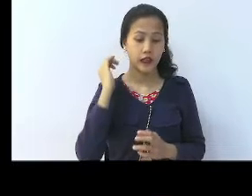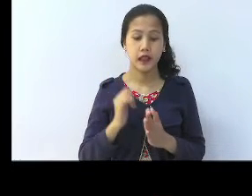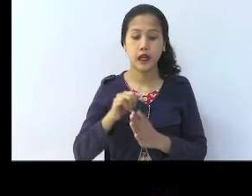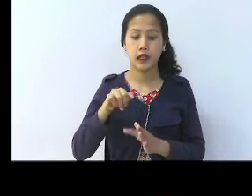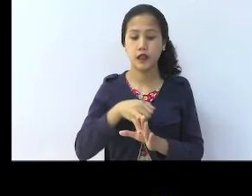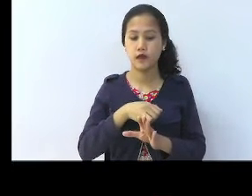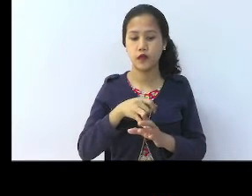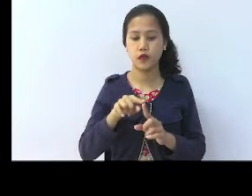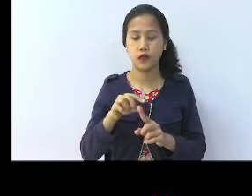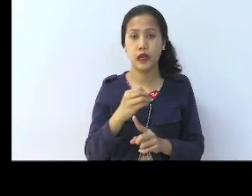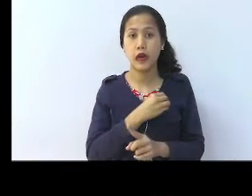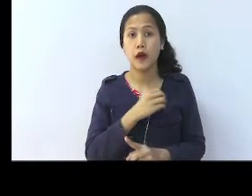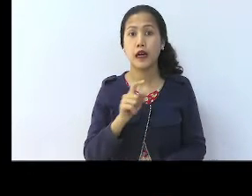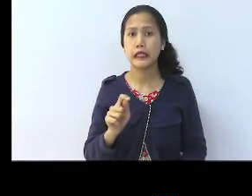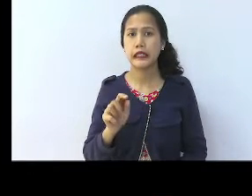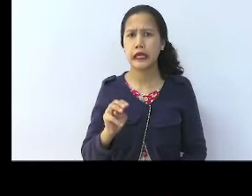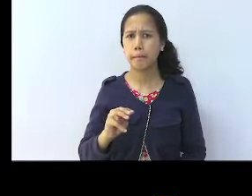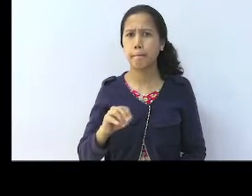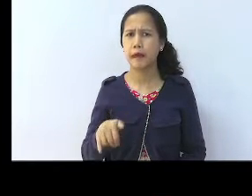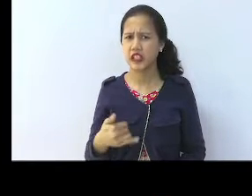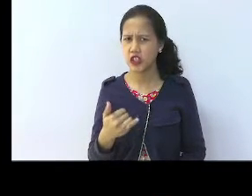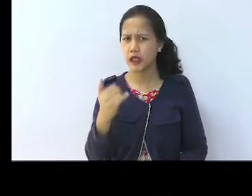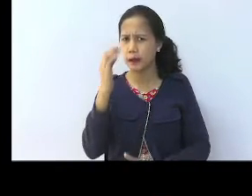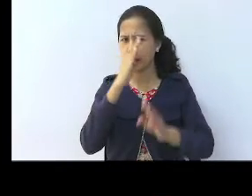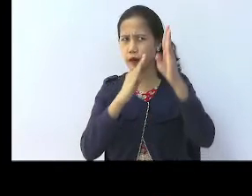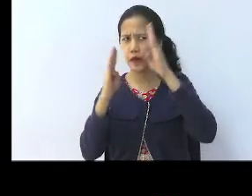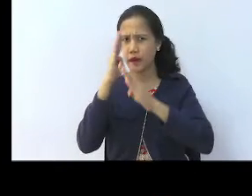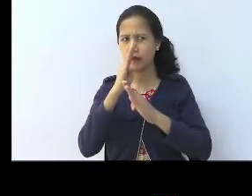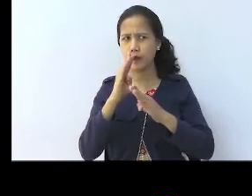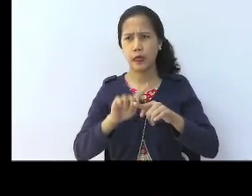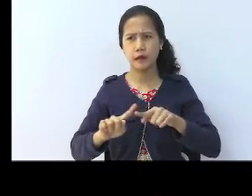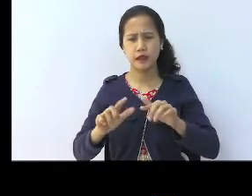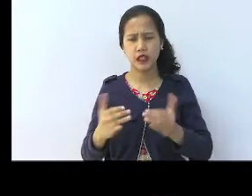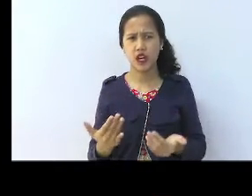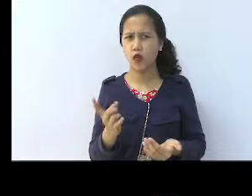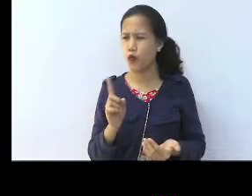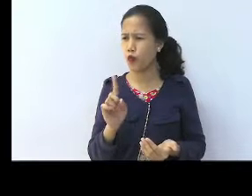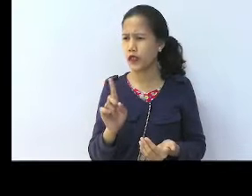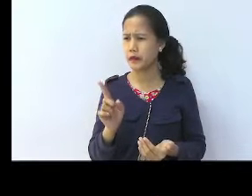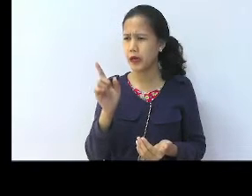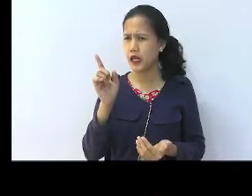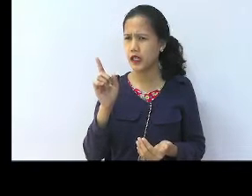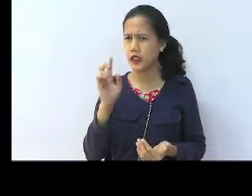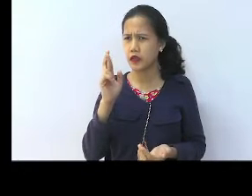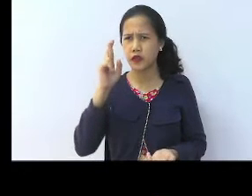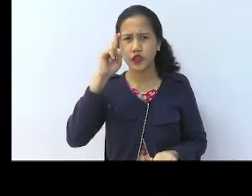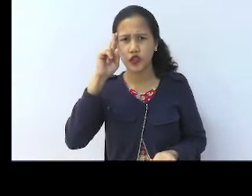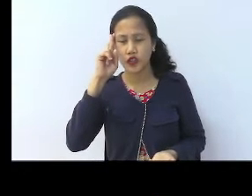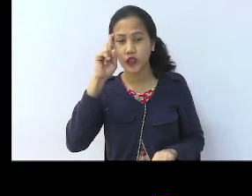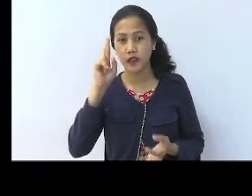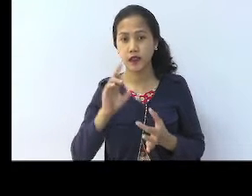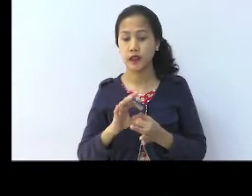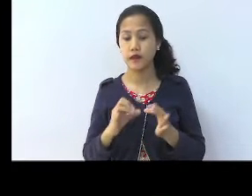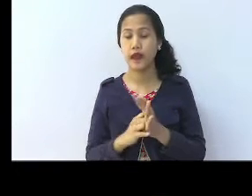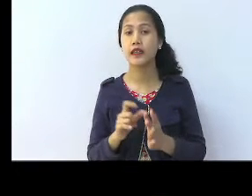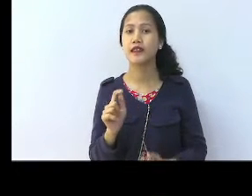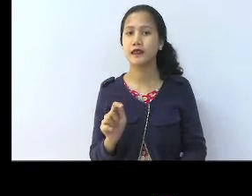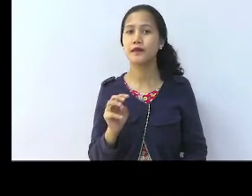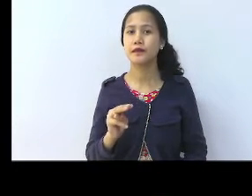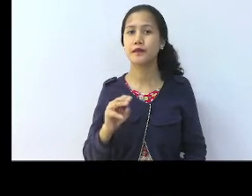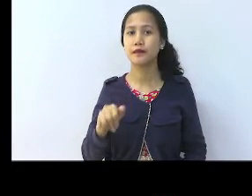TMJ dysfunction. Yan yung mga muscles na sumasakit. Muscles dito, pati ang leeg, sa batok, yan. Yan yung